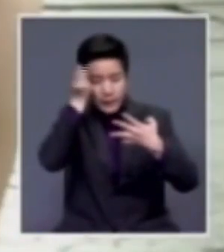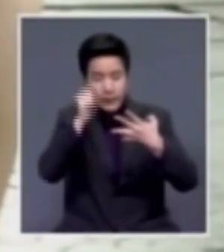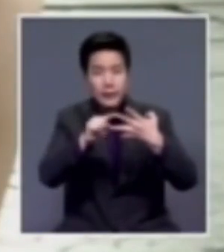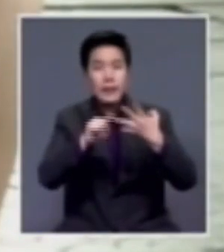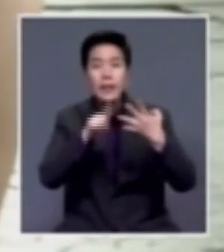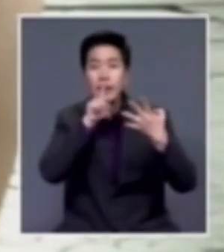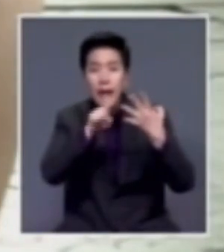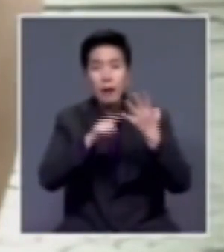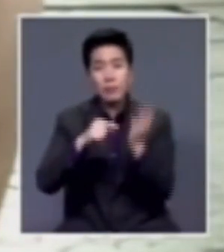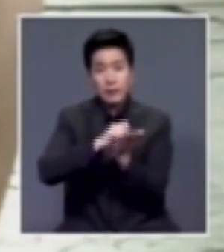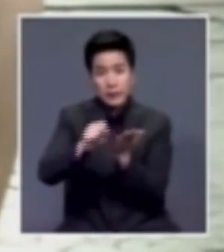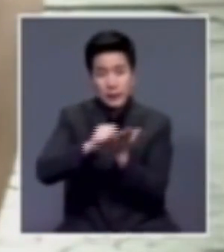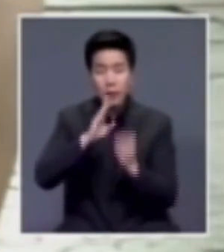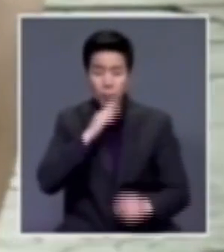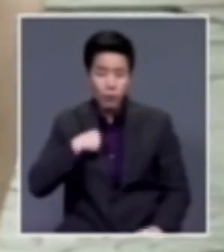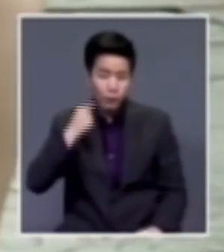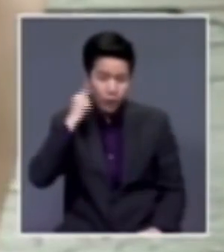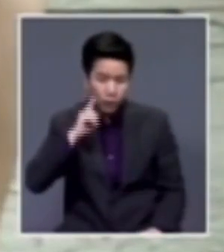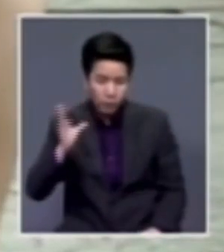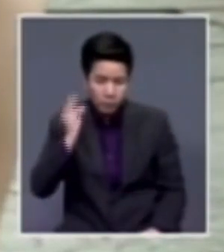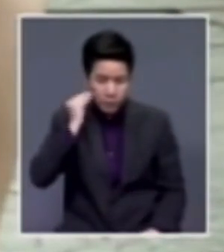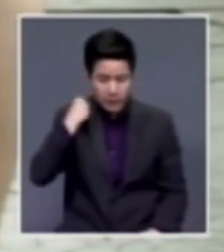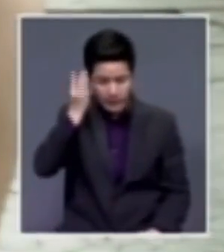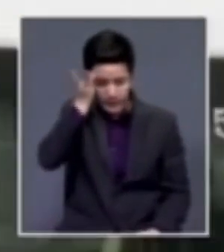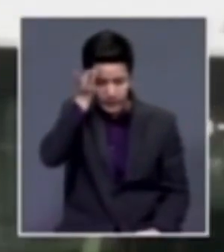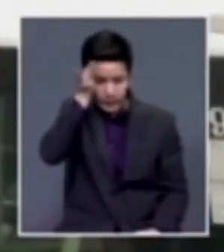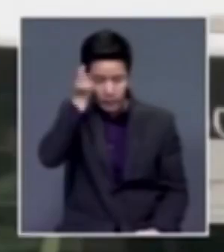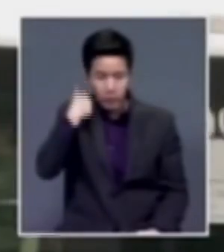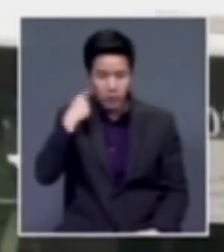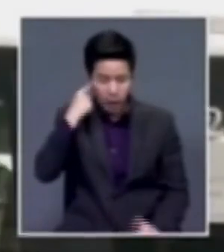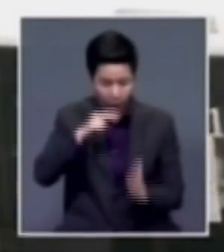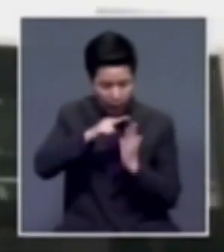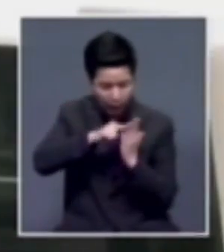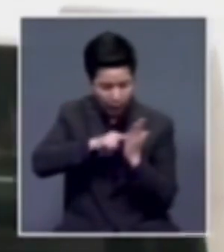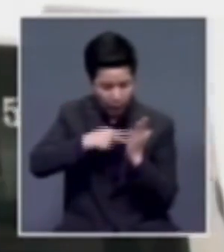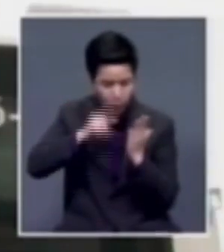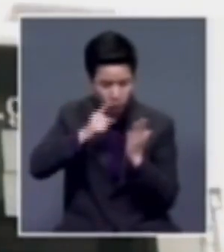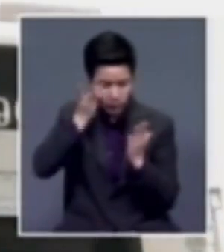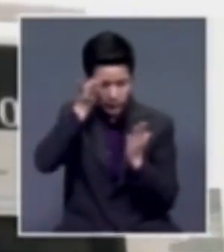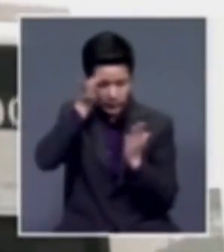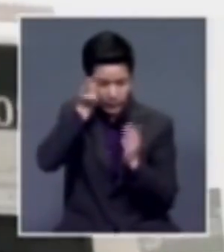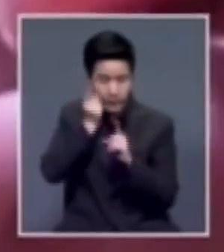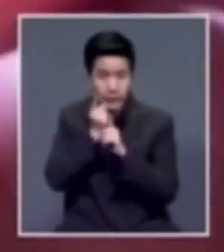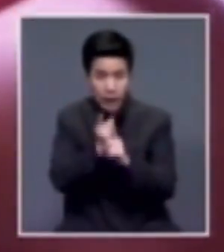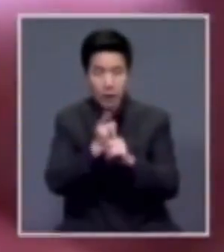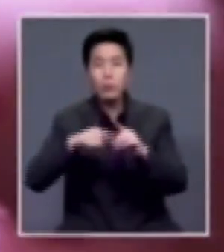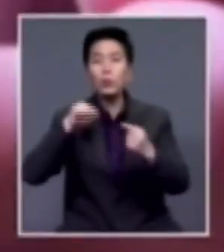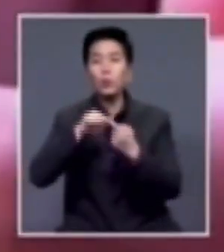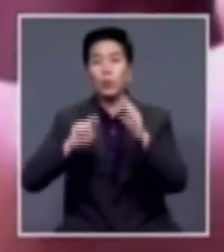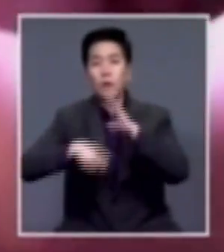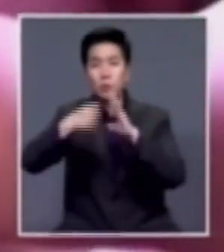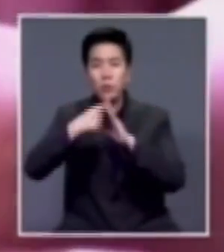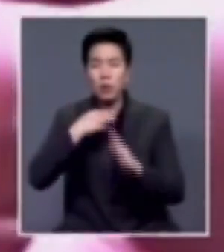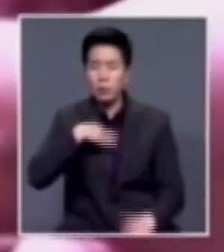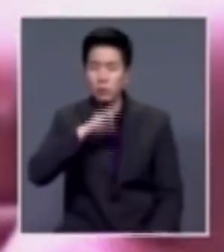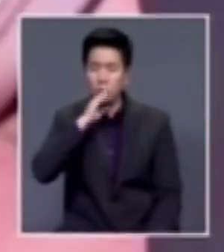หรือถ้าจะเป็นคนรักการอ่านก็ต้องมีภูมิคุ้มกันโดยรู้เท่าทันจากนั้นต้องคิดตามนะครับให้รอบด้านใช้เหตุใช้ผลหากสงสั